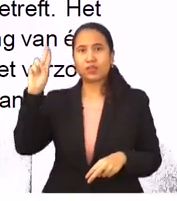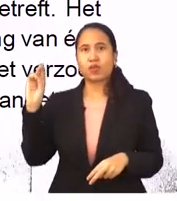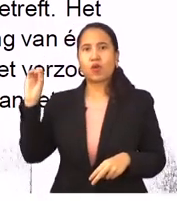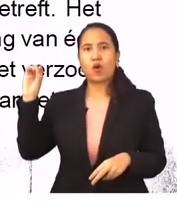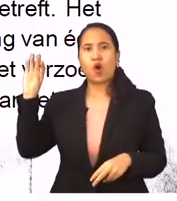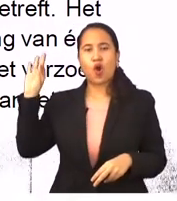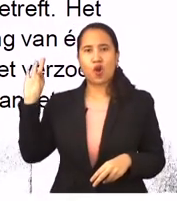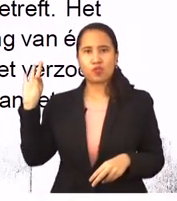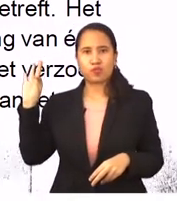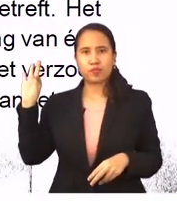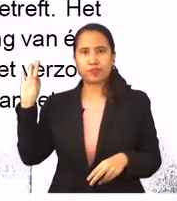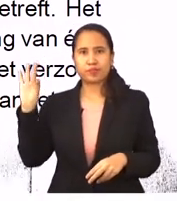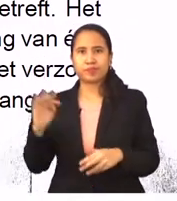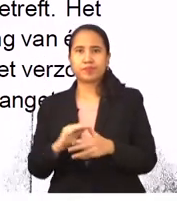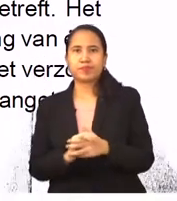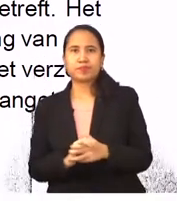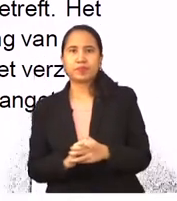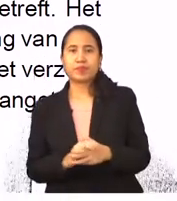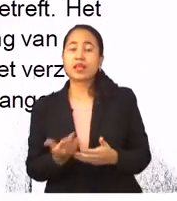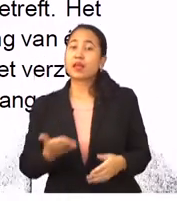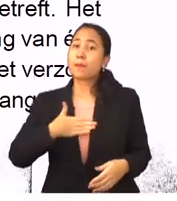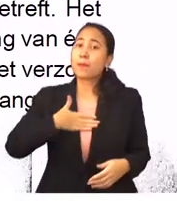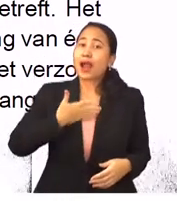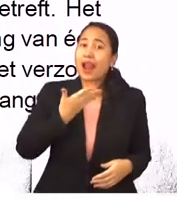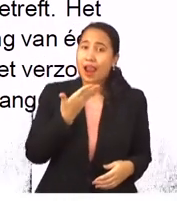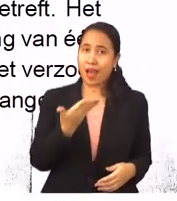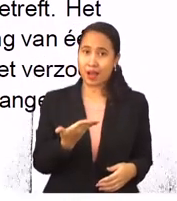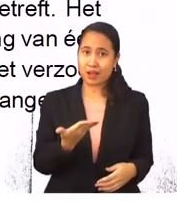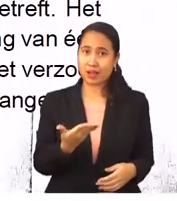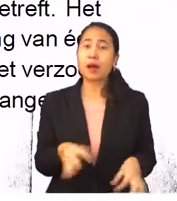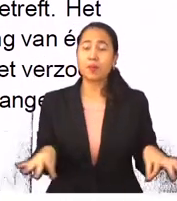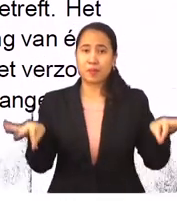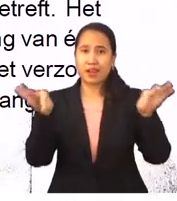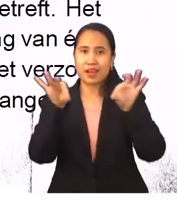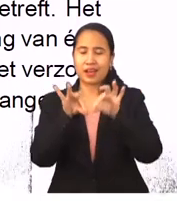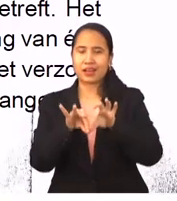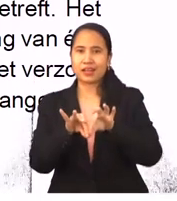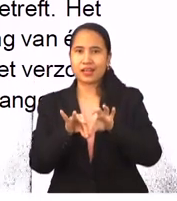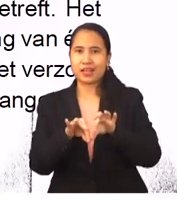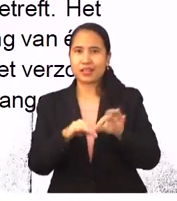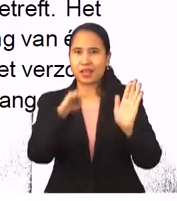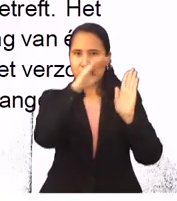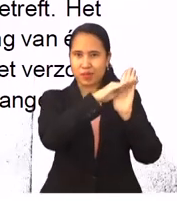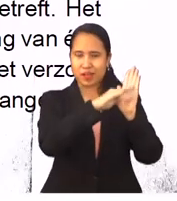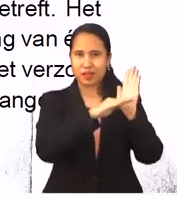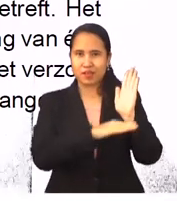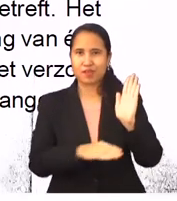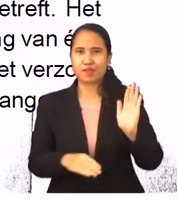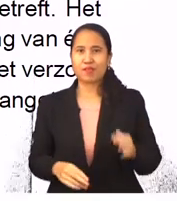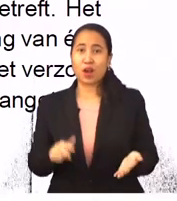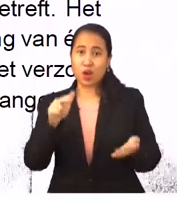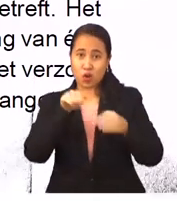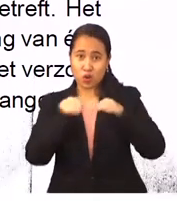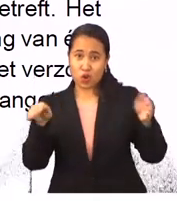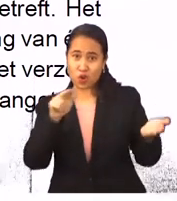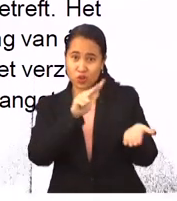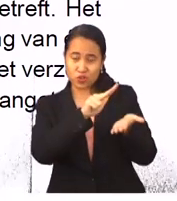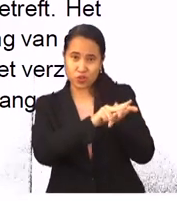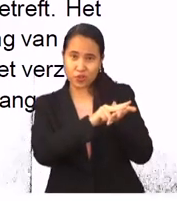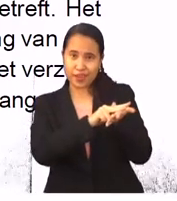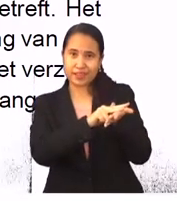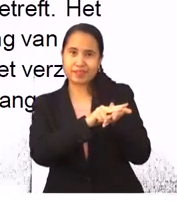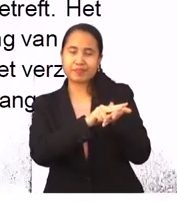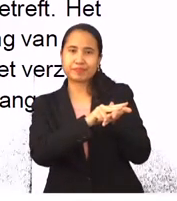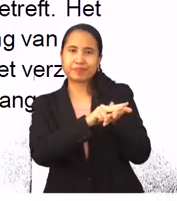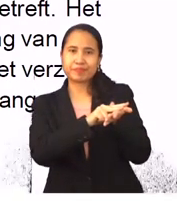leent. Daarbij is het van belang dat de bepalingen van de grondwet waaraan zal worden getoetst, zodanig wat